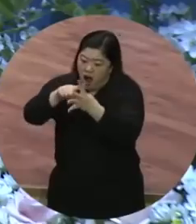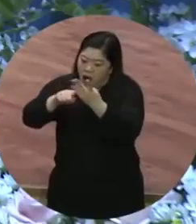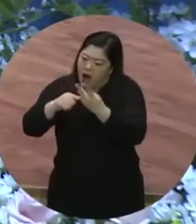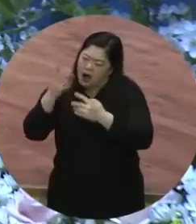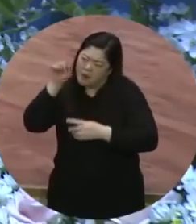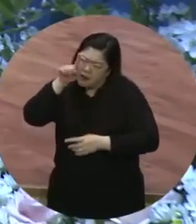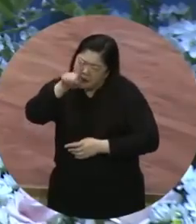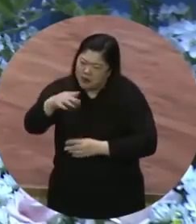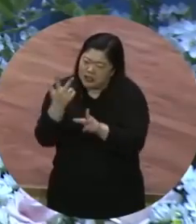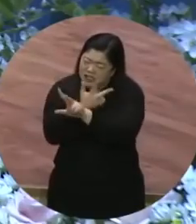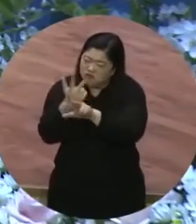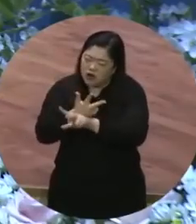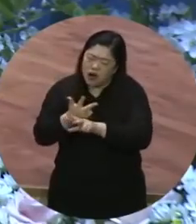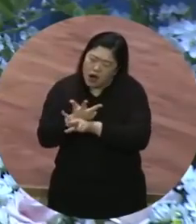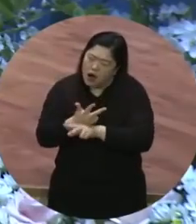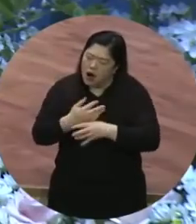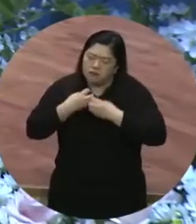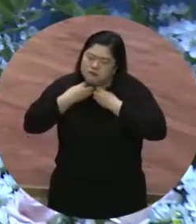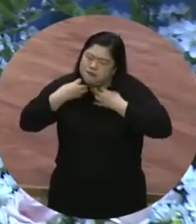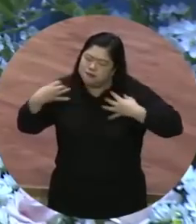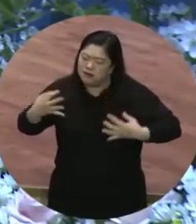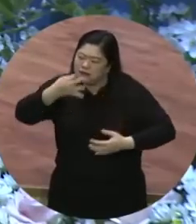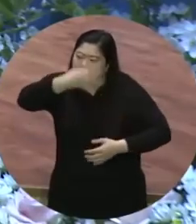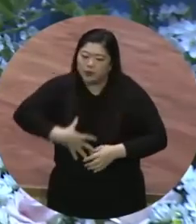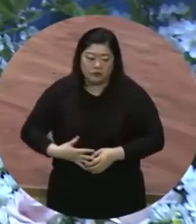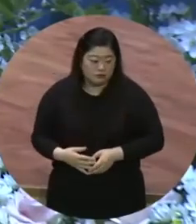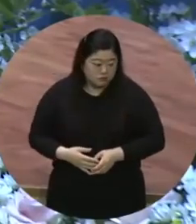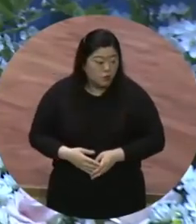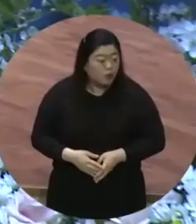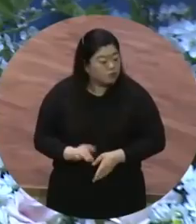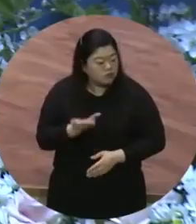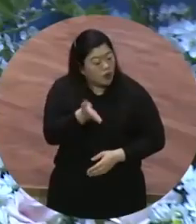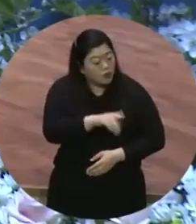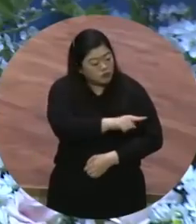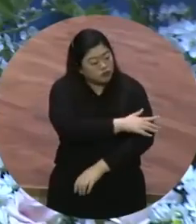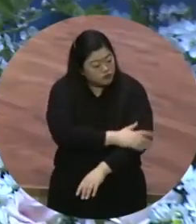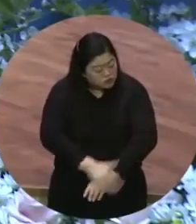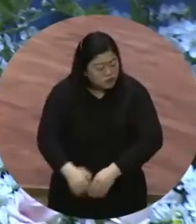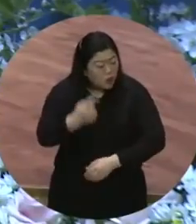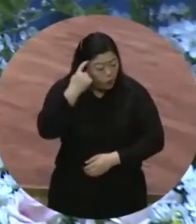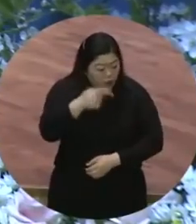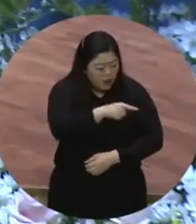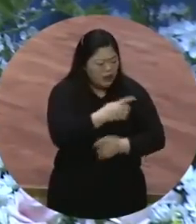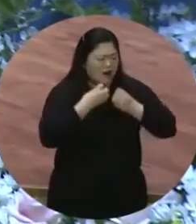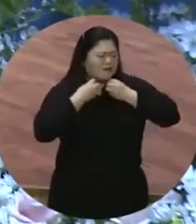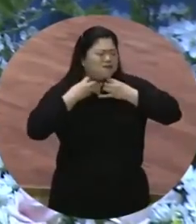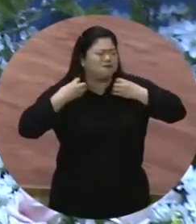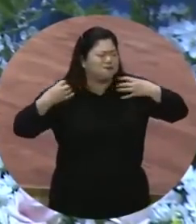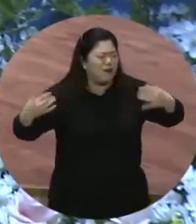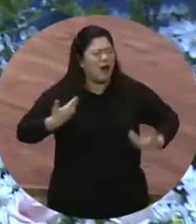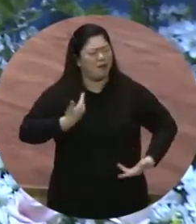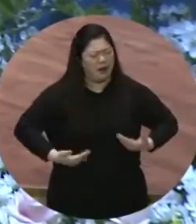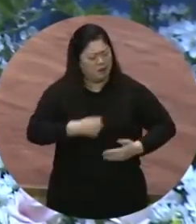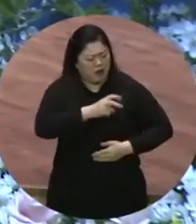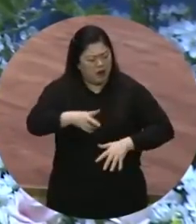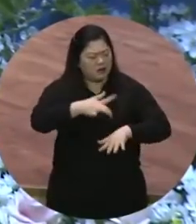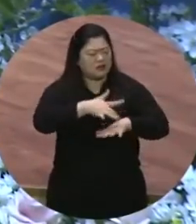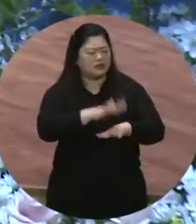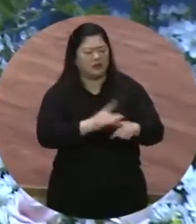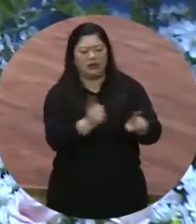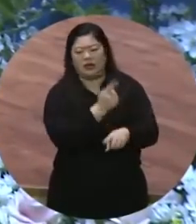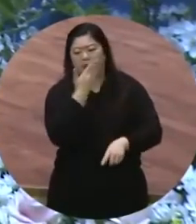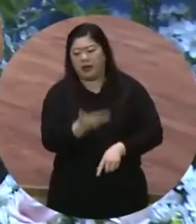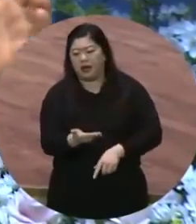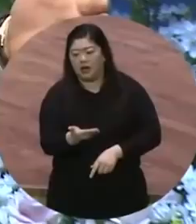여러분, 그리스도로 내가 내 체질을 내가 알면 하나님 앞에 스케줄을